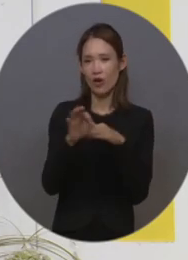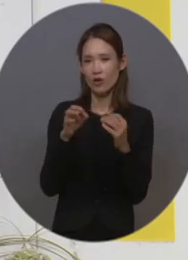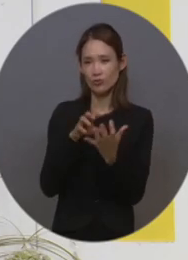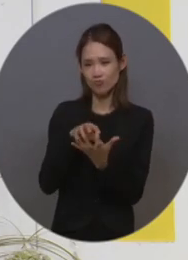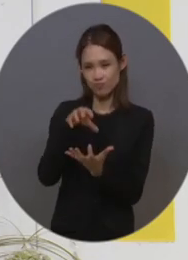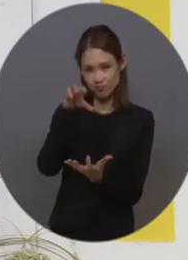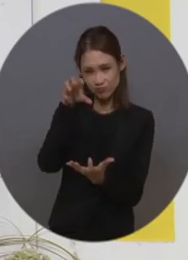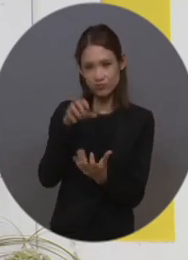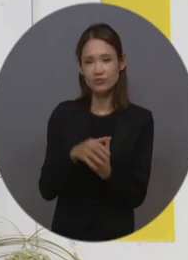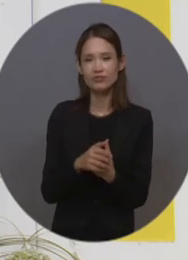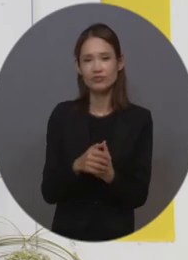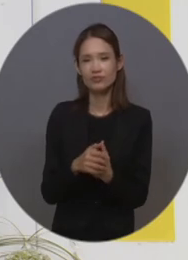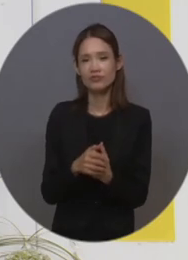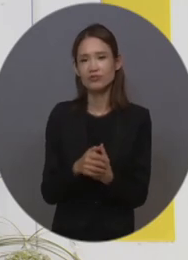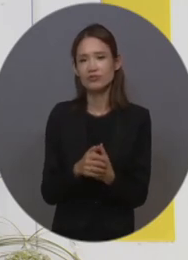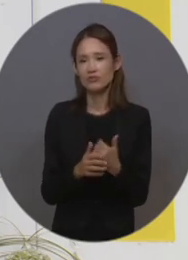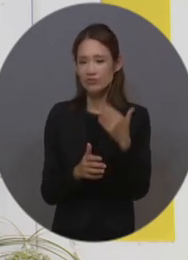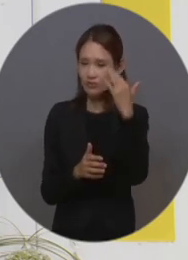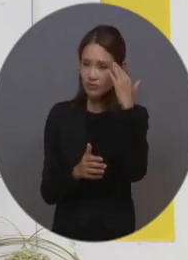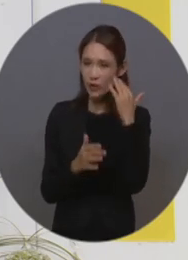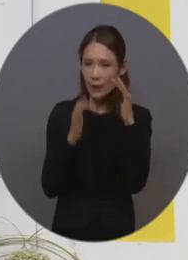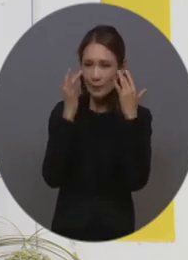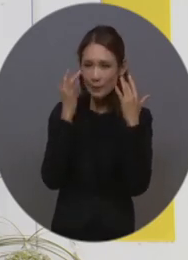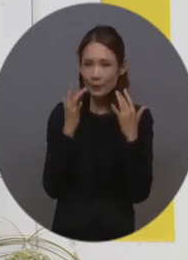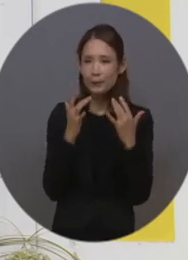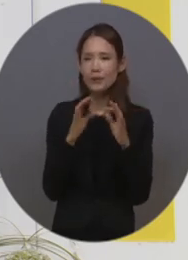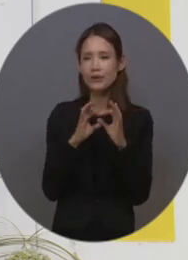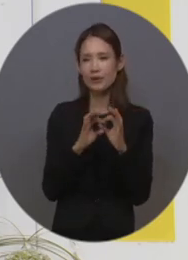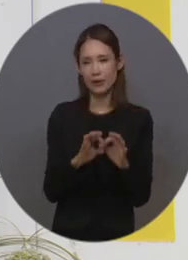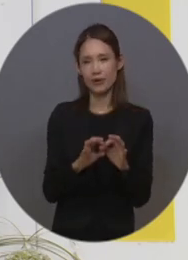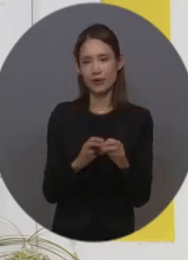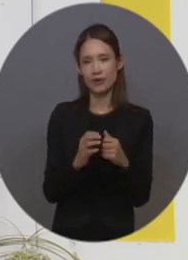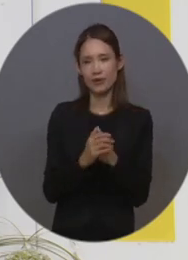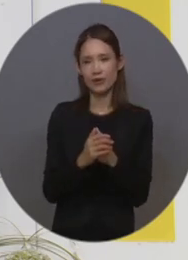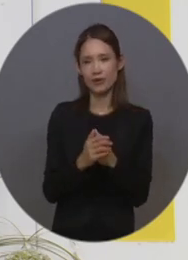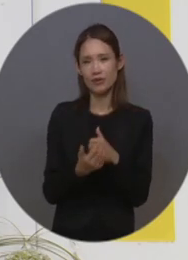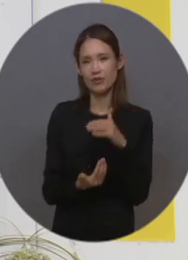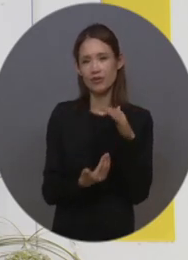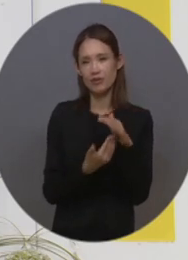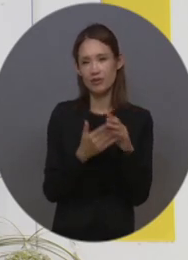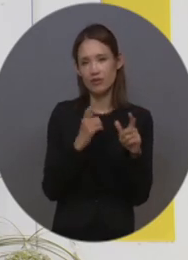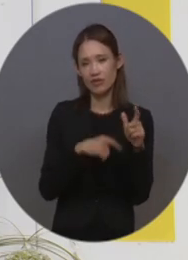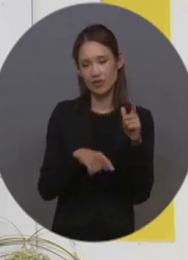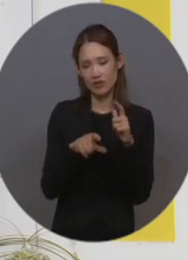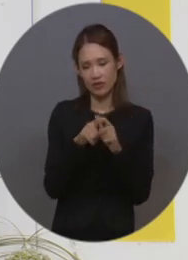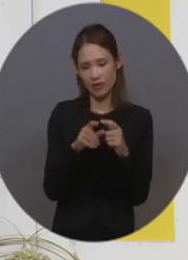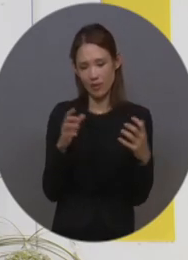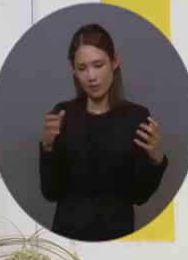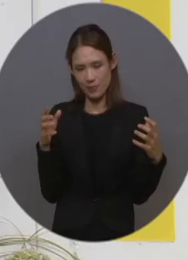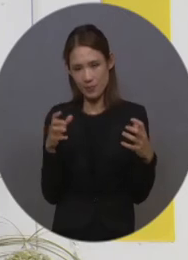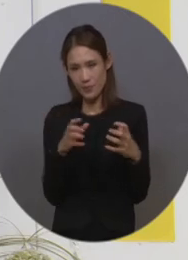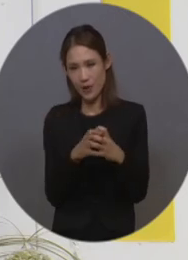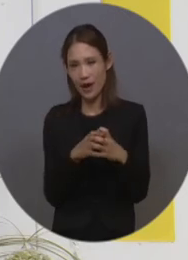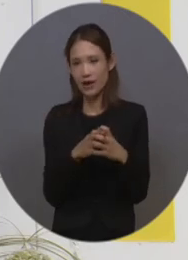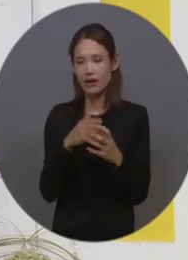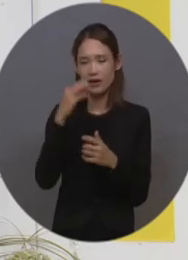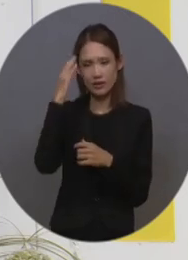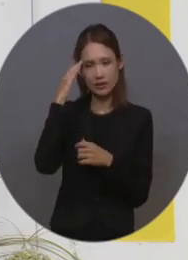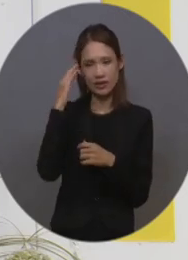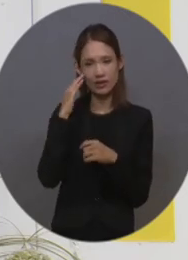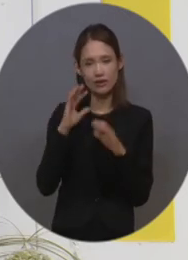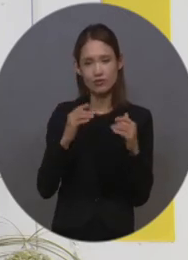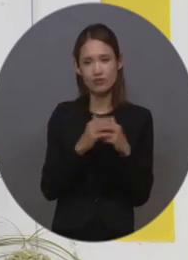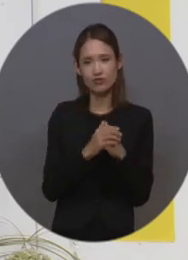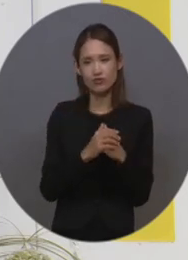컸고 네. 그것은 우리 국민들의 피땀으로 이룬 기적인데 네. 거기에 상응하는 이제 대한민국의